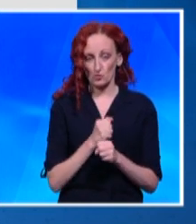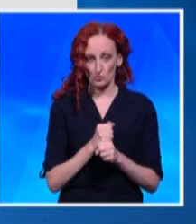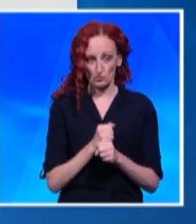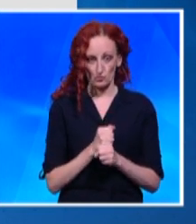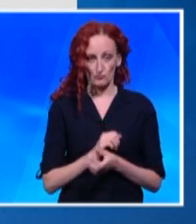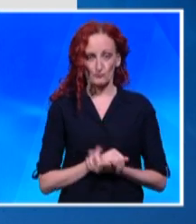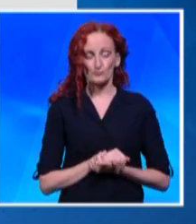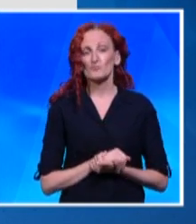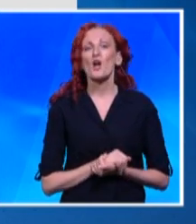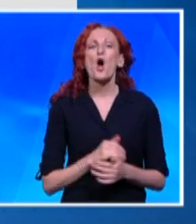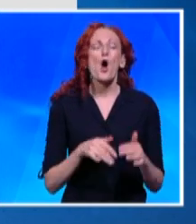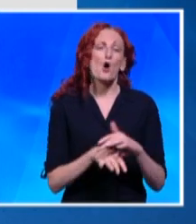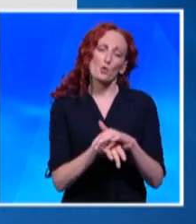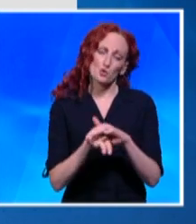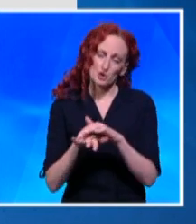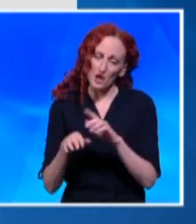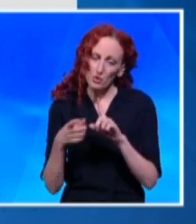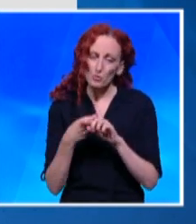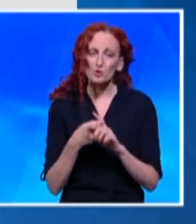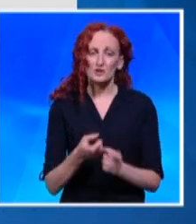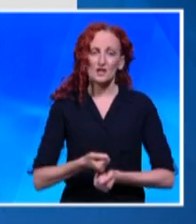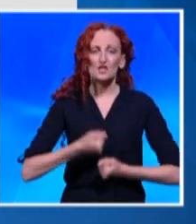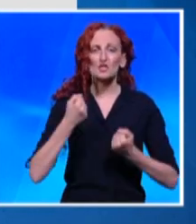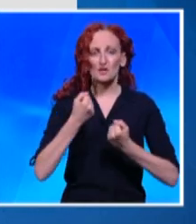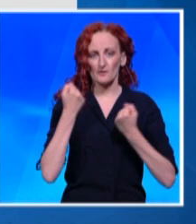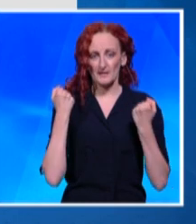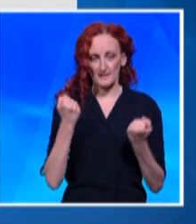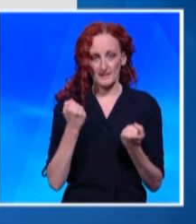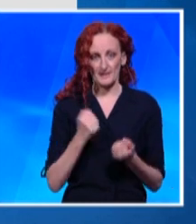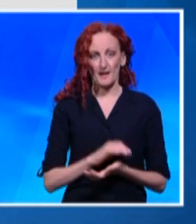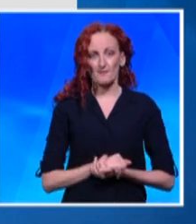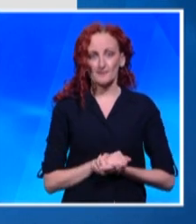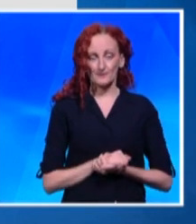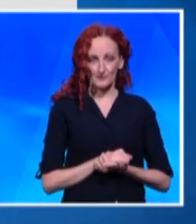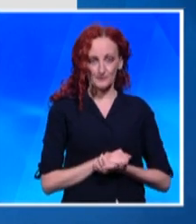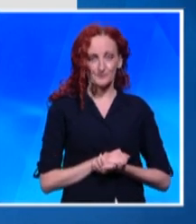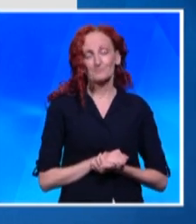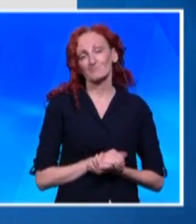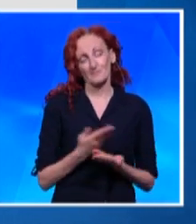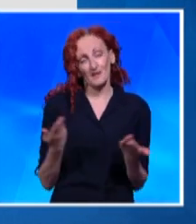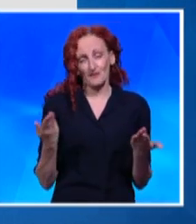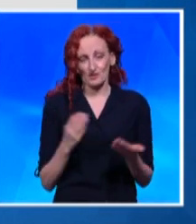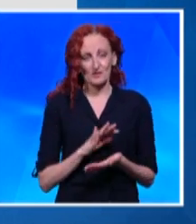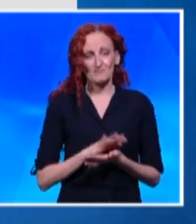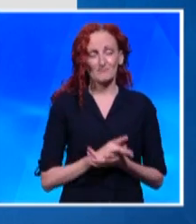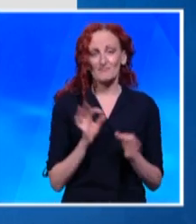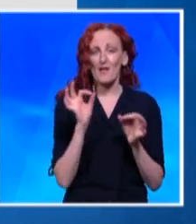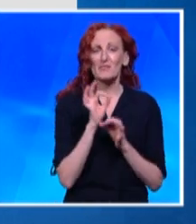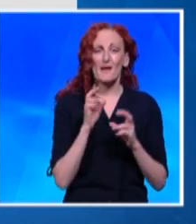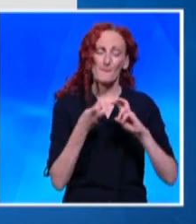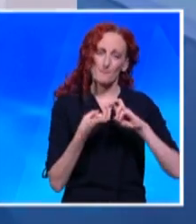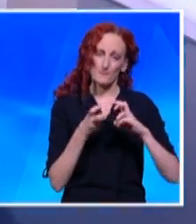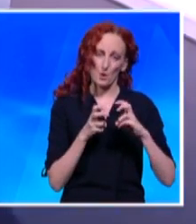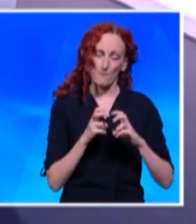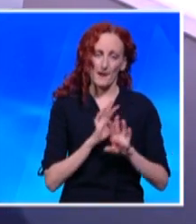И костенурката е жива и здрава, може. Костенурката, доколкото знам, е жива и здрава. Не познавам лично костенурката, така че не бих